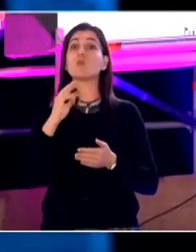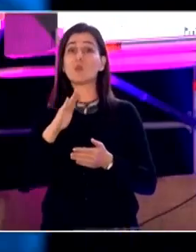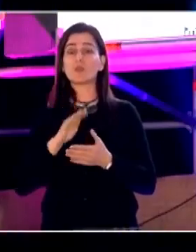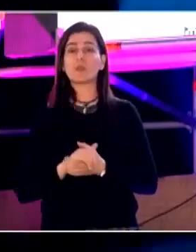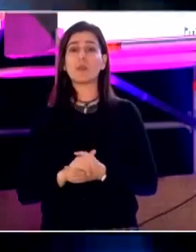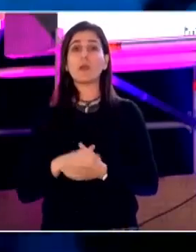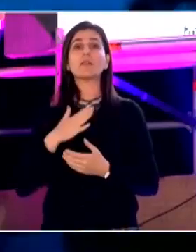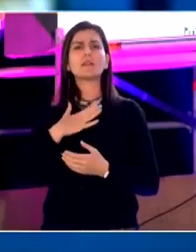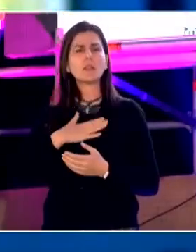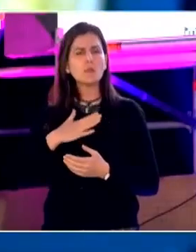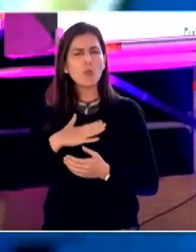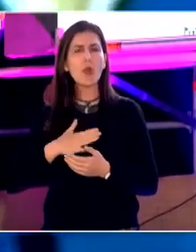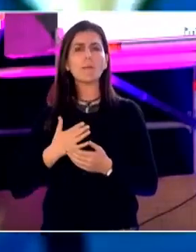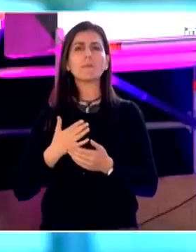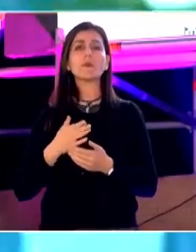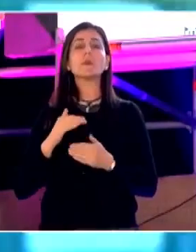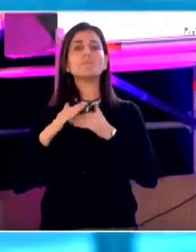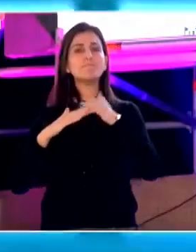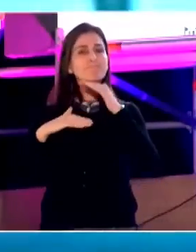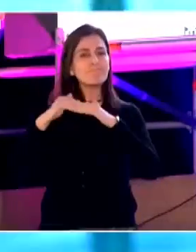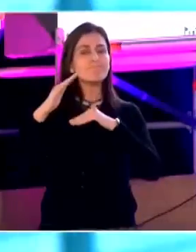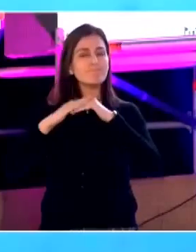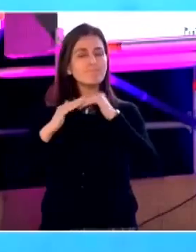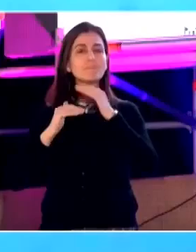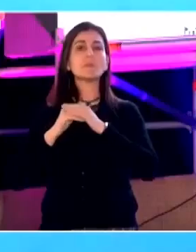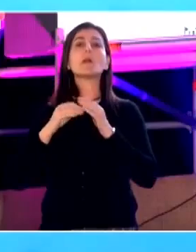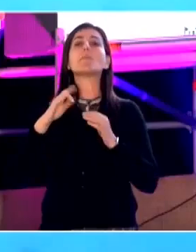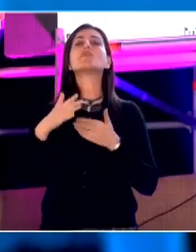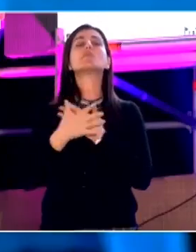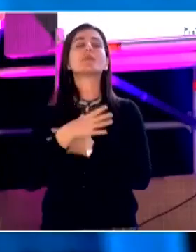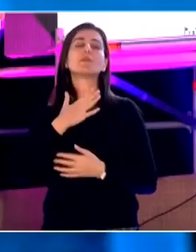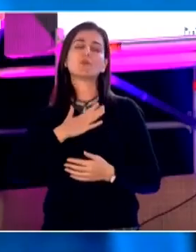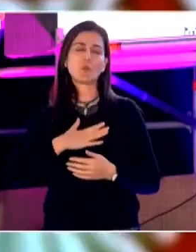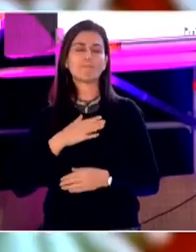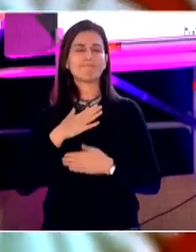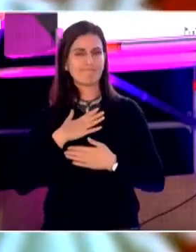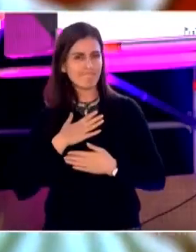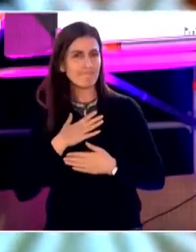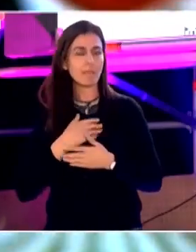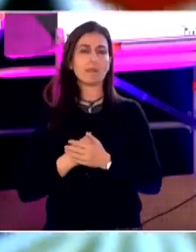Ne duam ta ndërtojmë atë dhe ne do ta bëjmë atë për Shqipërinë që duam. Faleminderit.